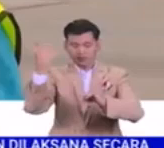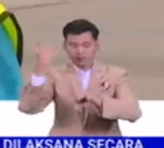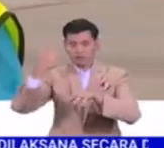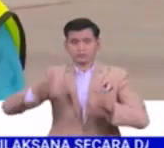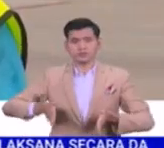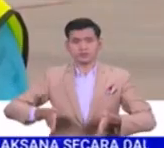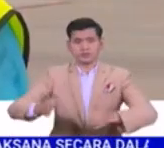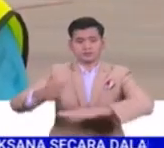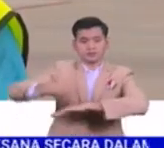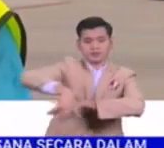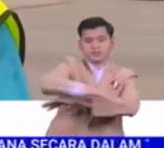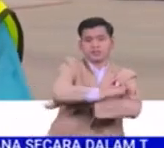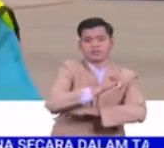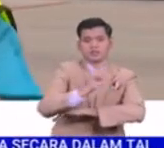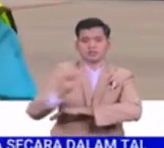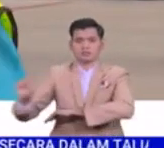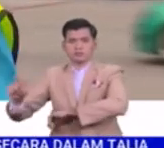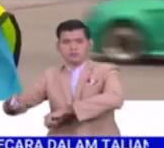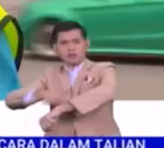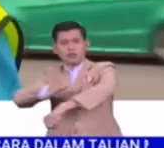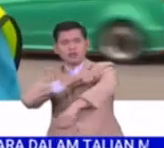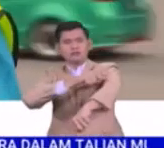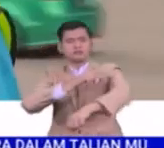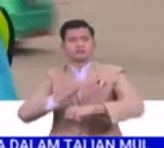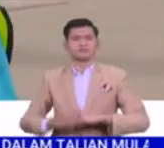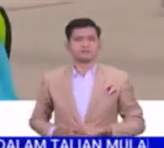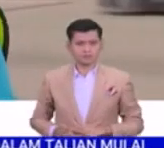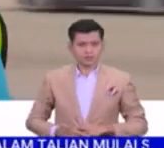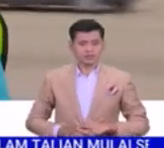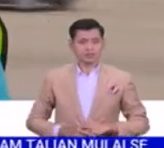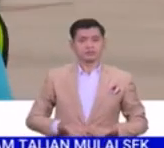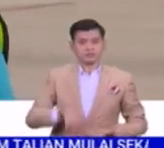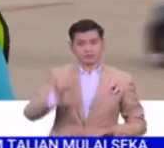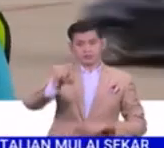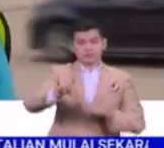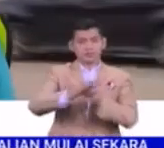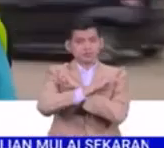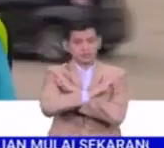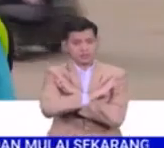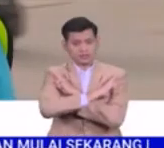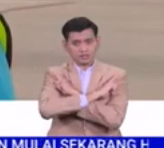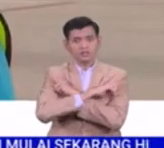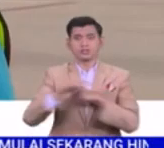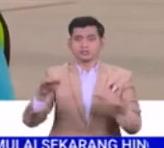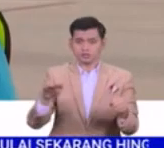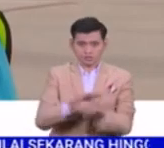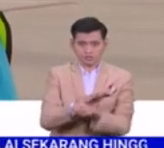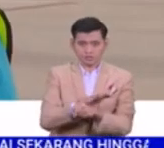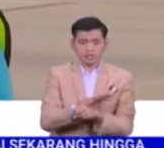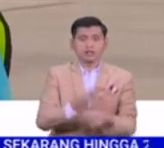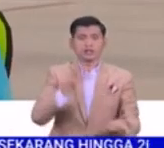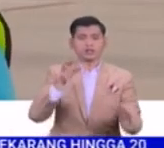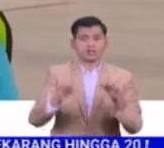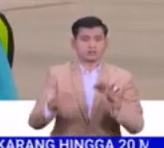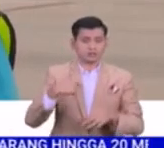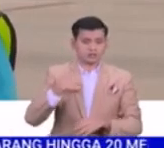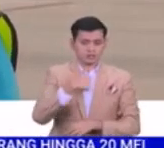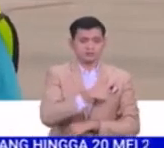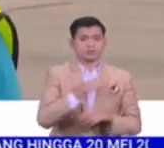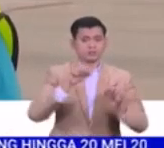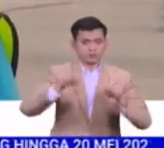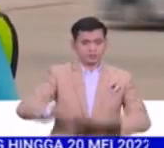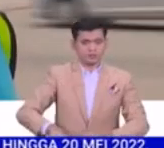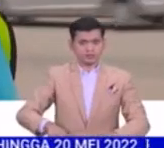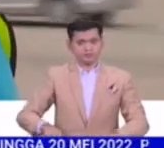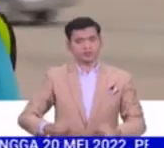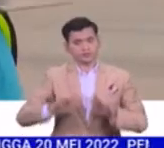kadang-kadang kita melalui kesesakan yang agak melampau. Berehatlah di R&R untuk mengambil rehat yang sempurna supaya kita boleh teruskan perjalanan